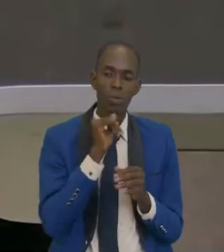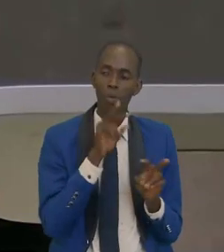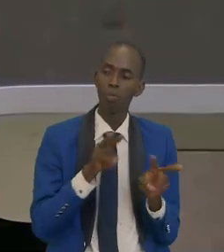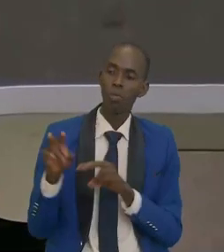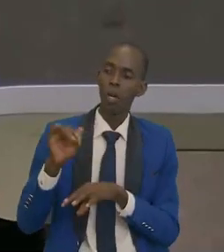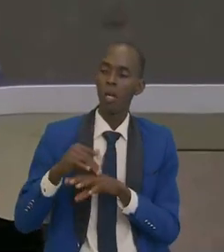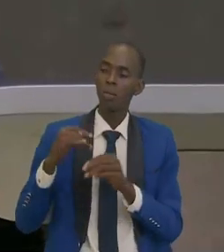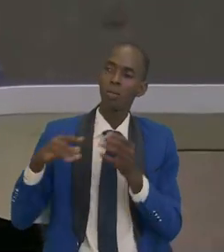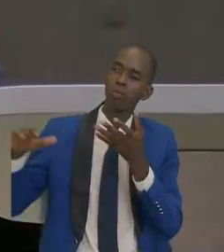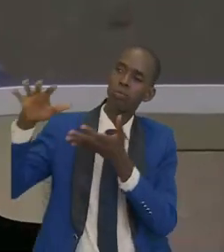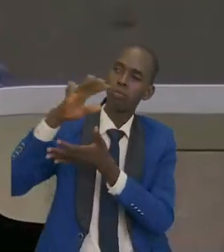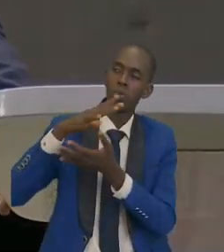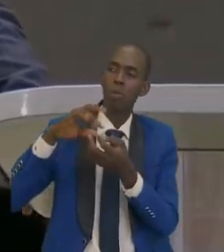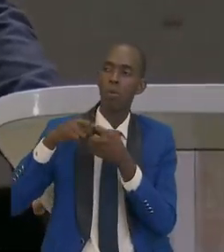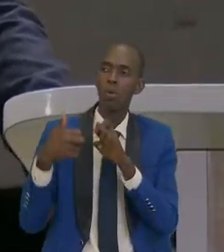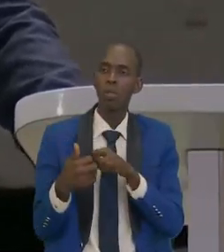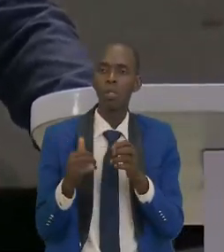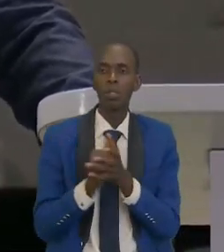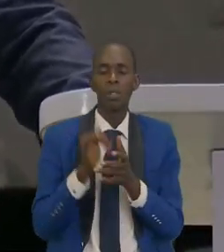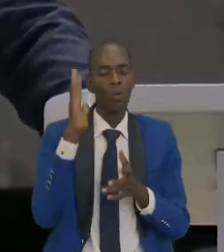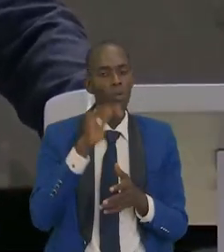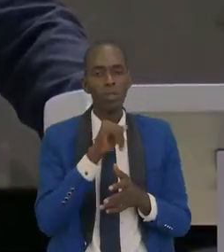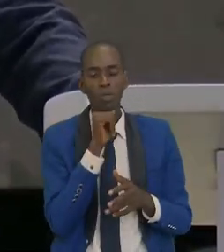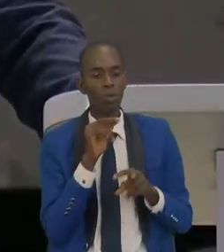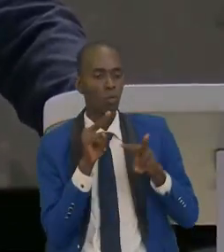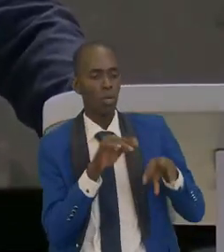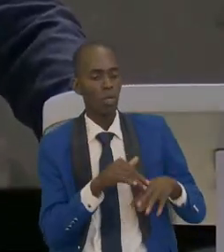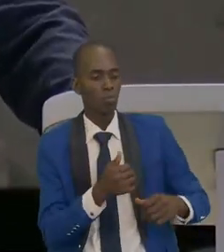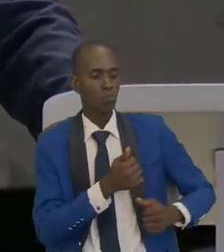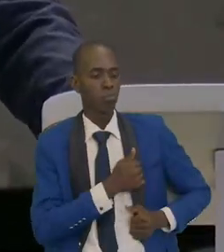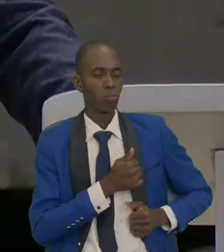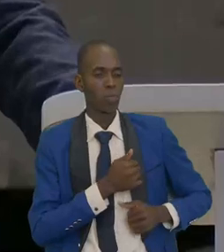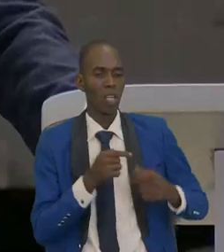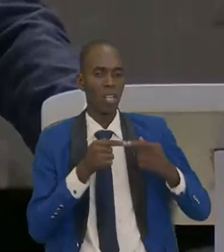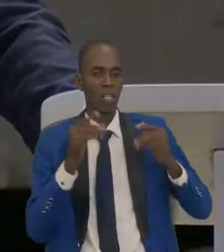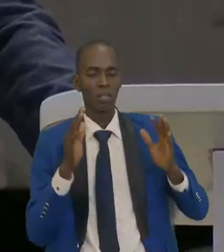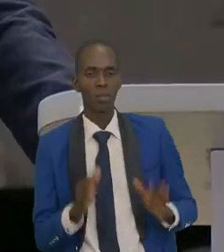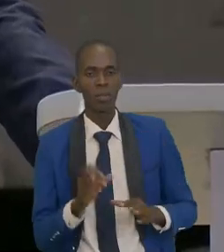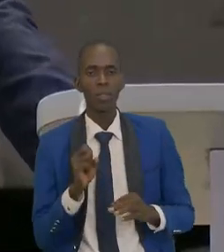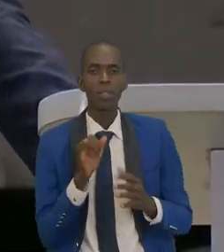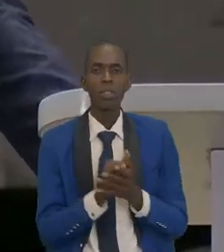tempêtes. Qui ne regarde pas les soldats d'Égypte.